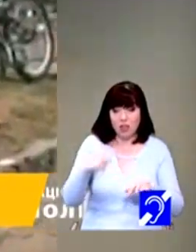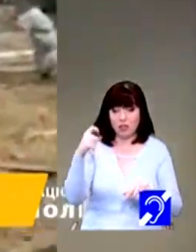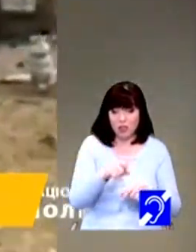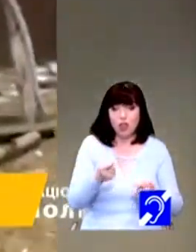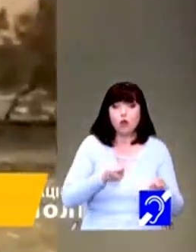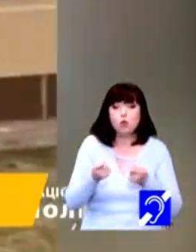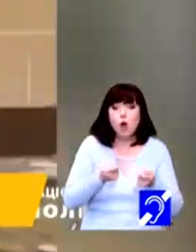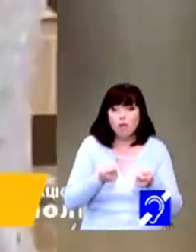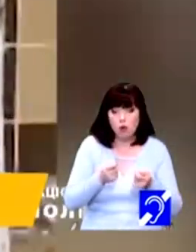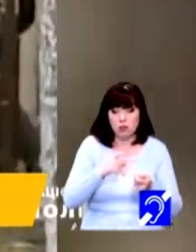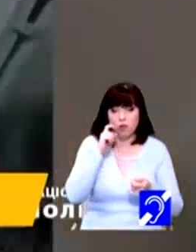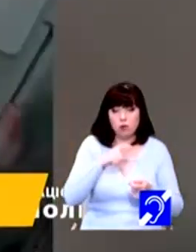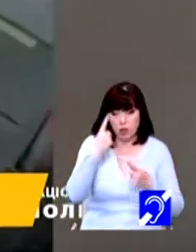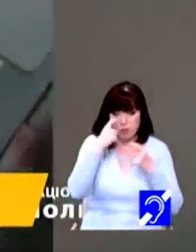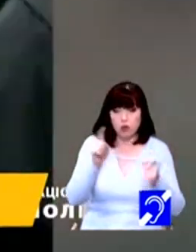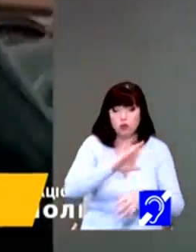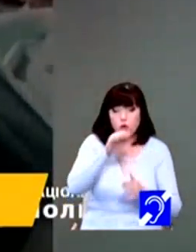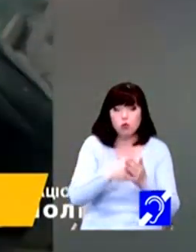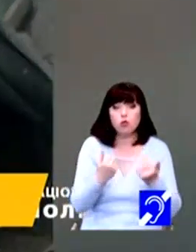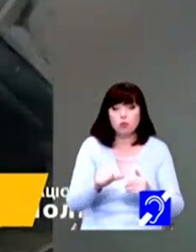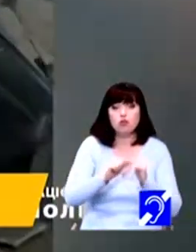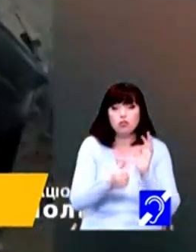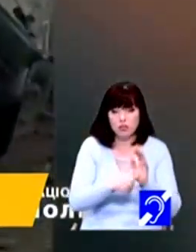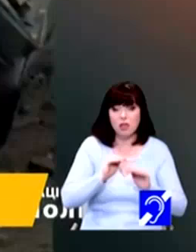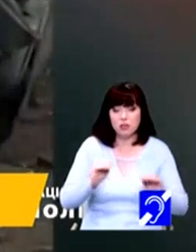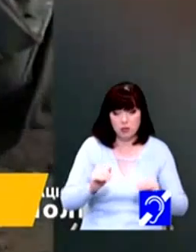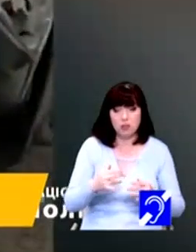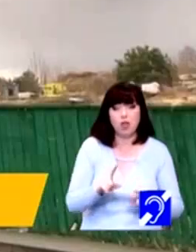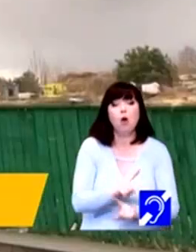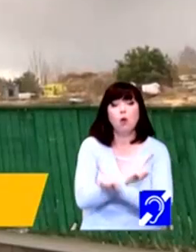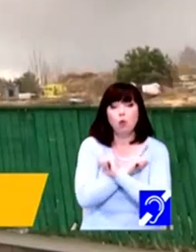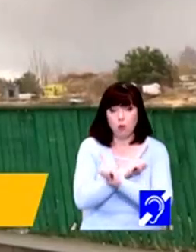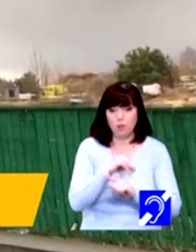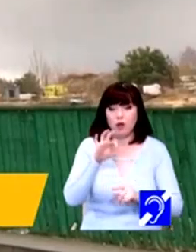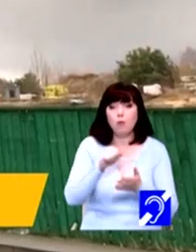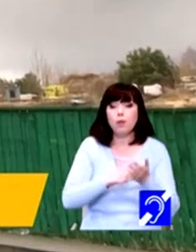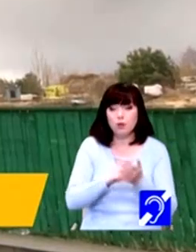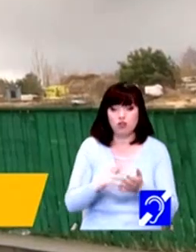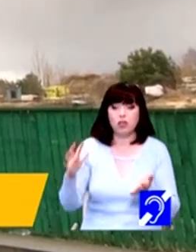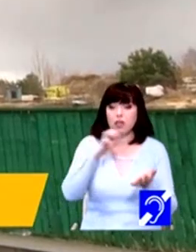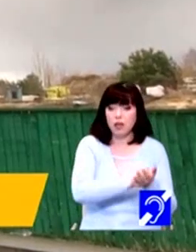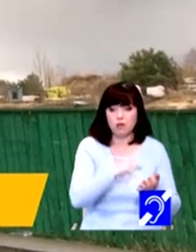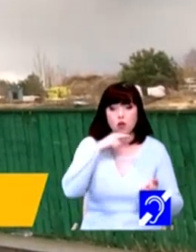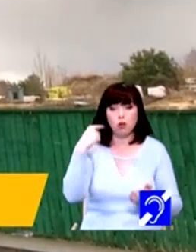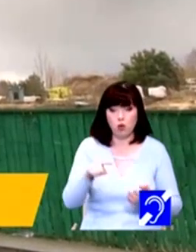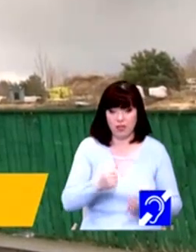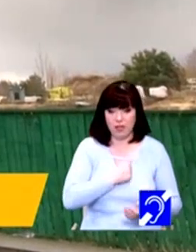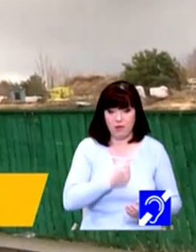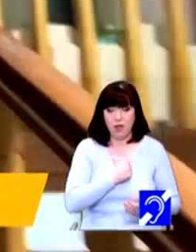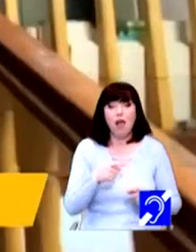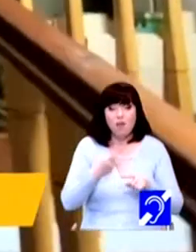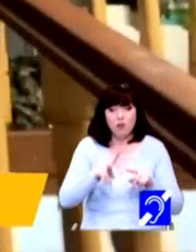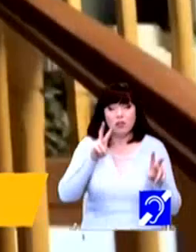autoritățile ucrainene au anunțat că până acum 16 copii și-au pierdut viața în urma invaziei trupelor ruse în Ucraina. În acest